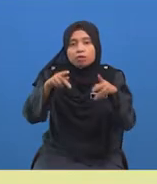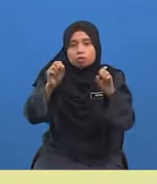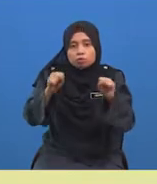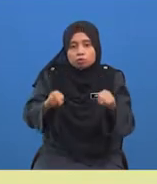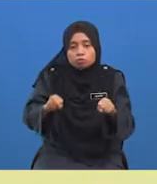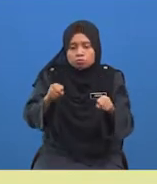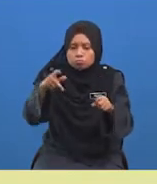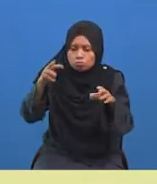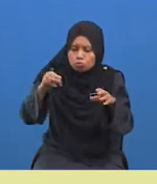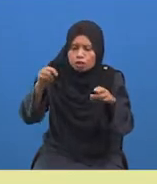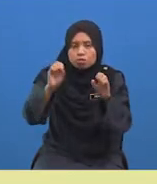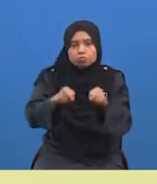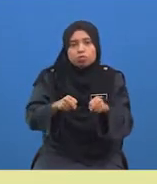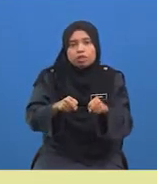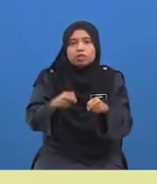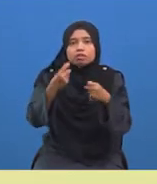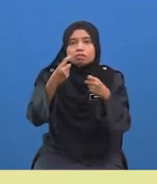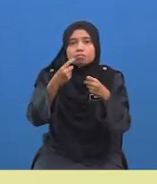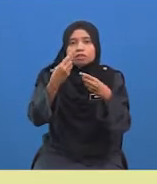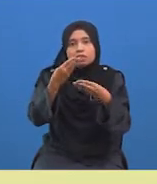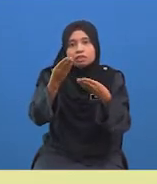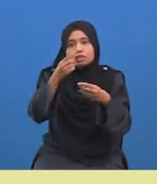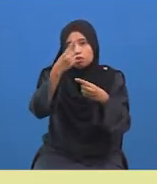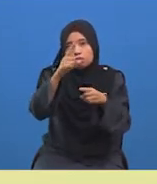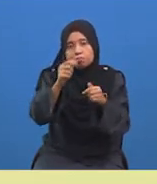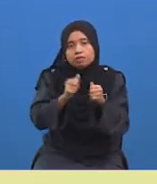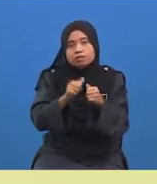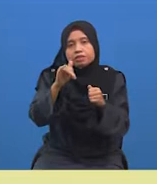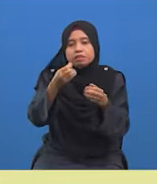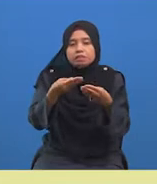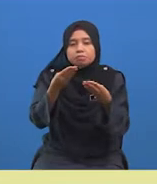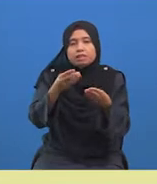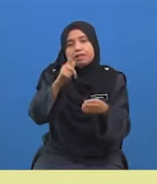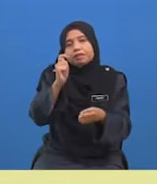memberi jawapan seperti yang dijelaskan oleh cikgu tadi.